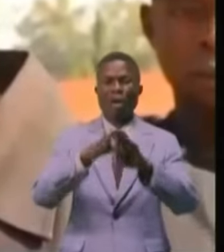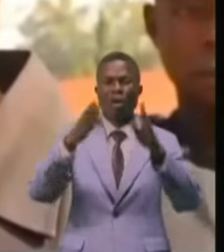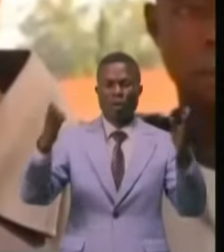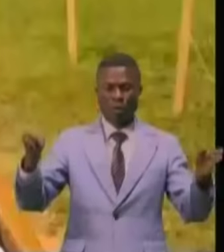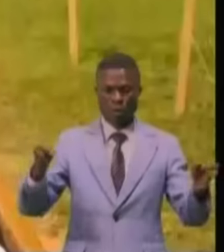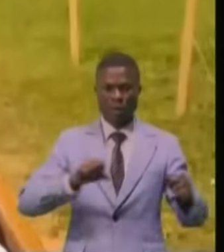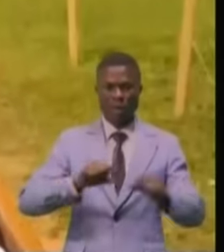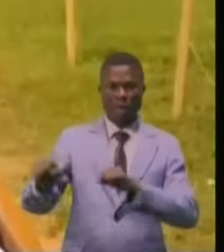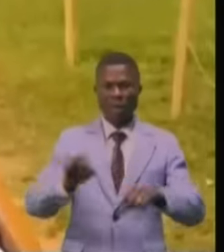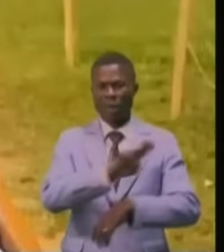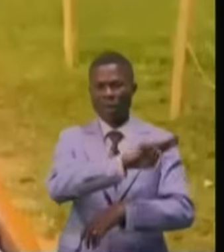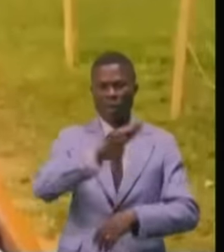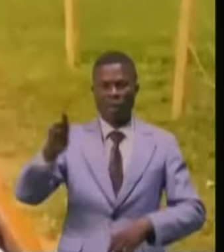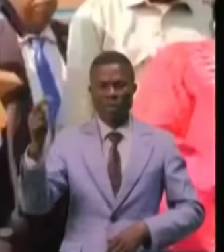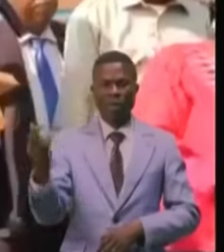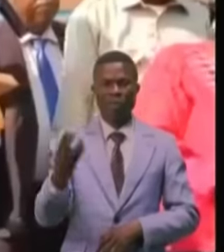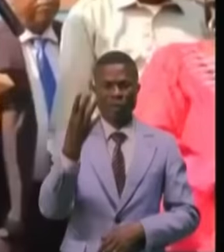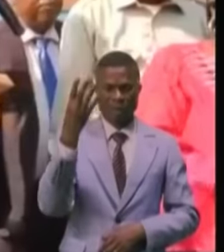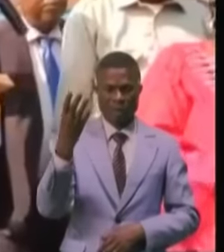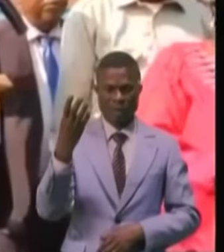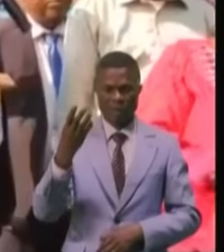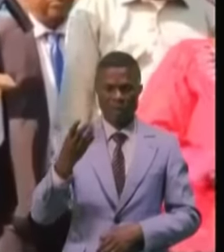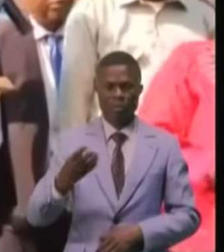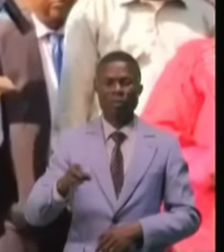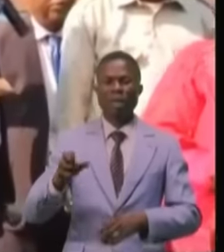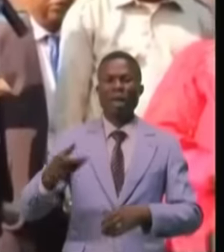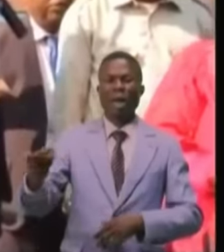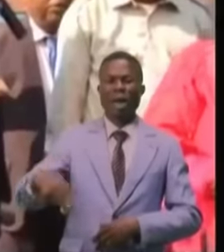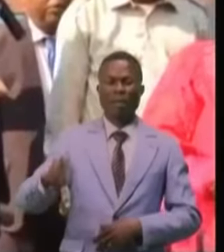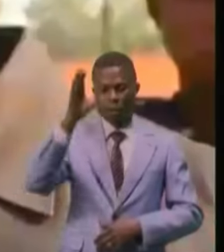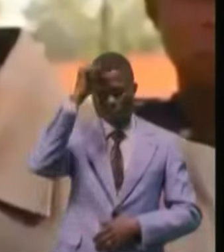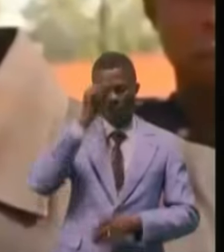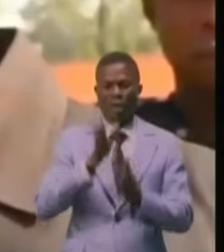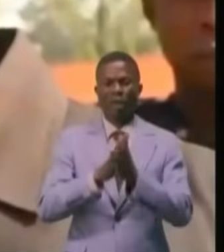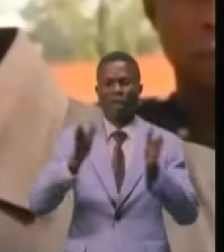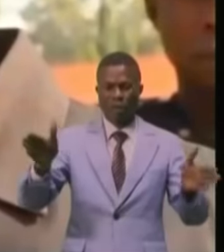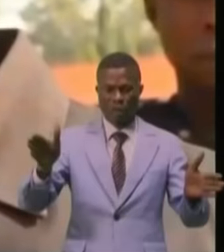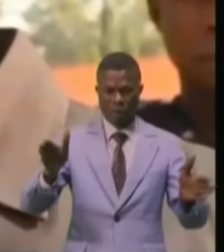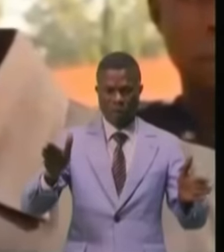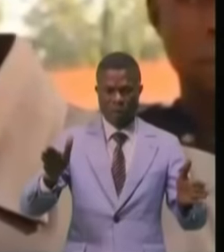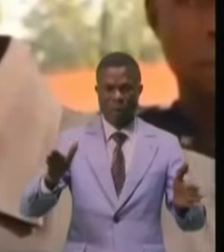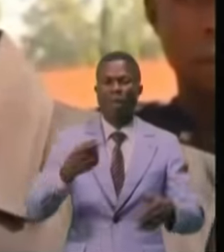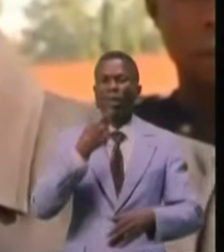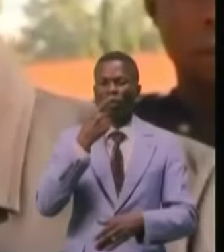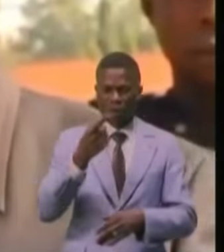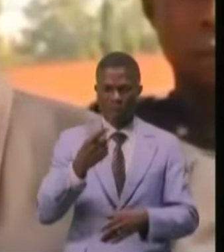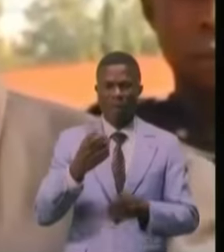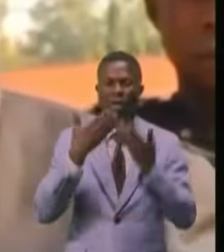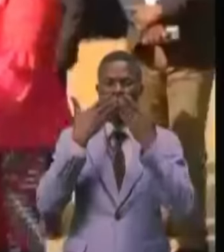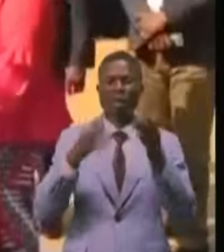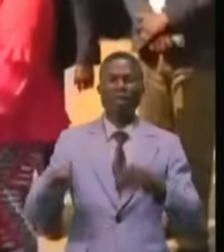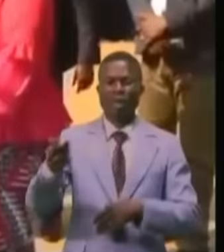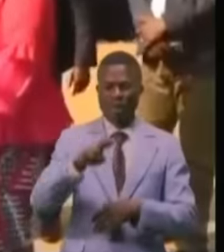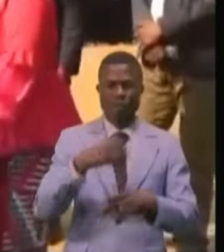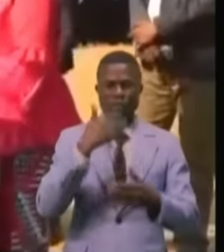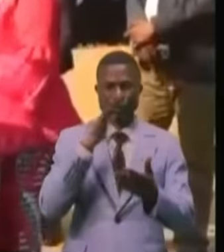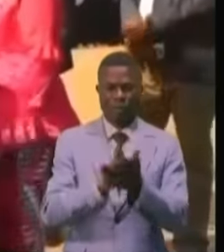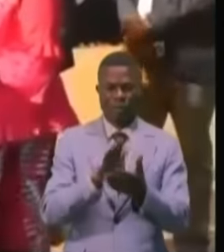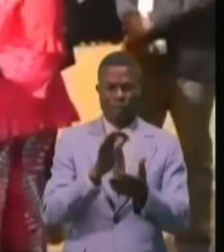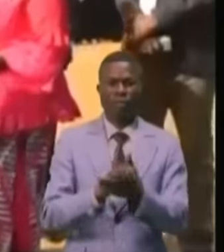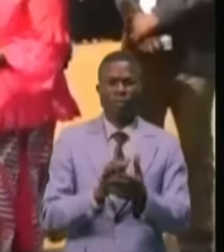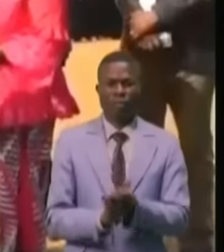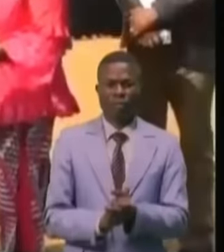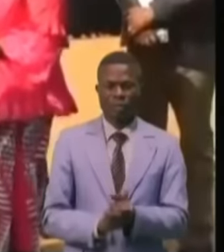TELASOSPE 2024 sur toute l'étendue de la province du Kwilu. Je dis et je vous remercie. Malgré l'accroissement